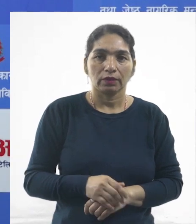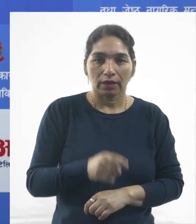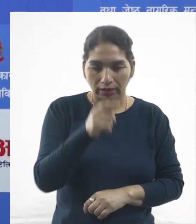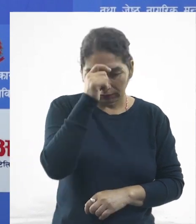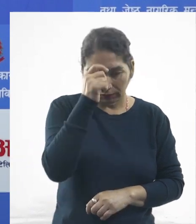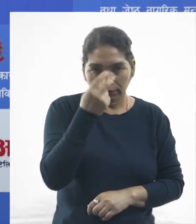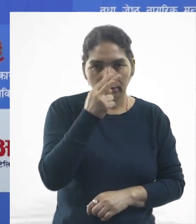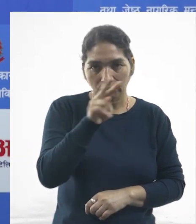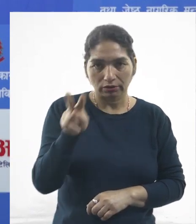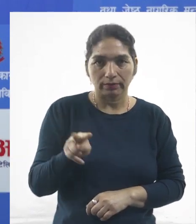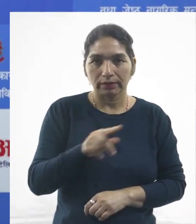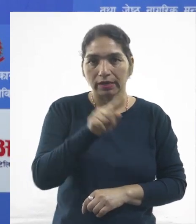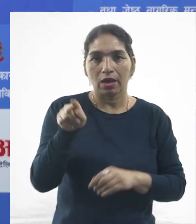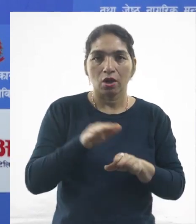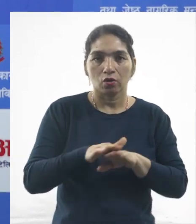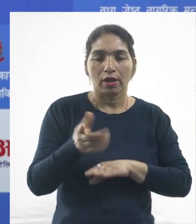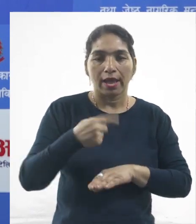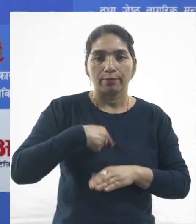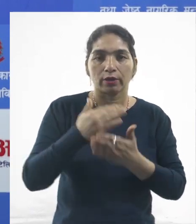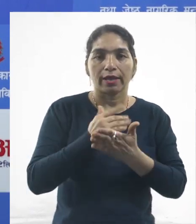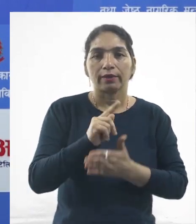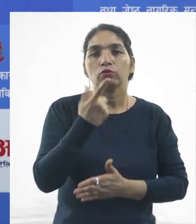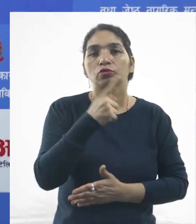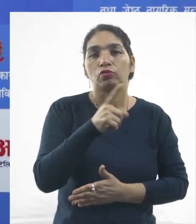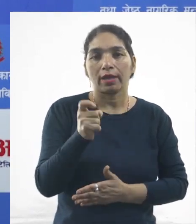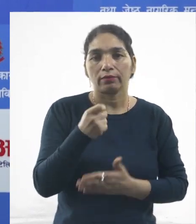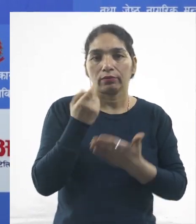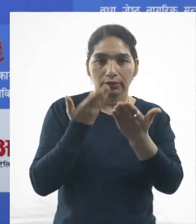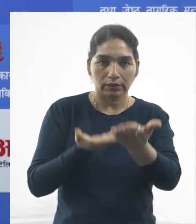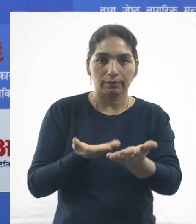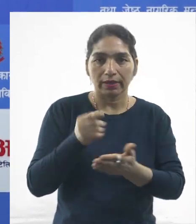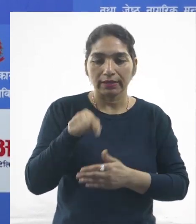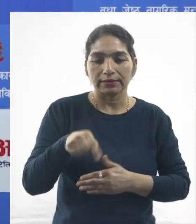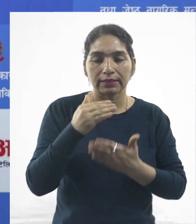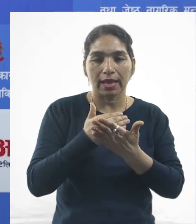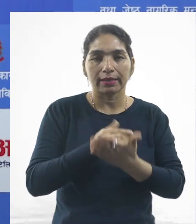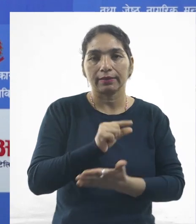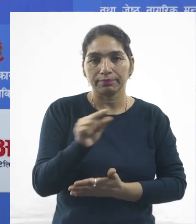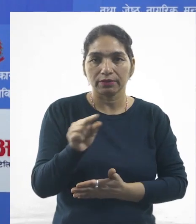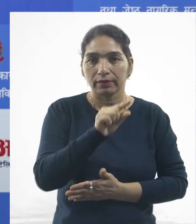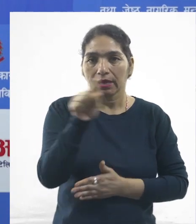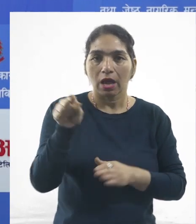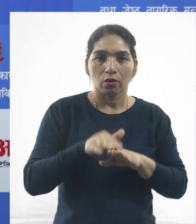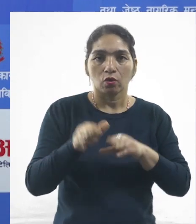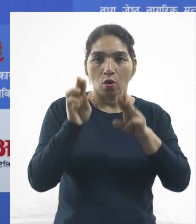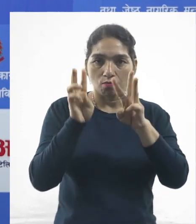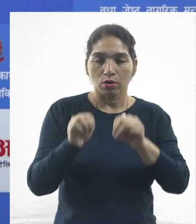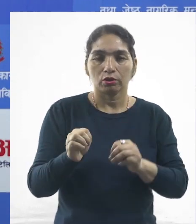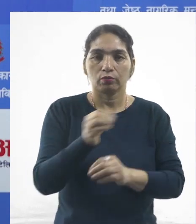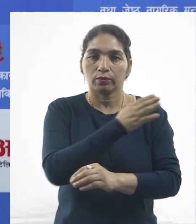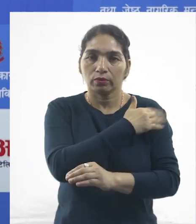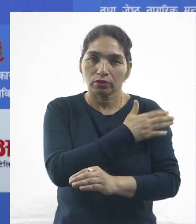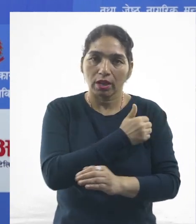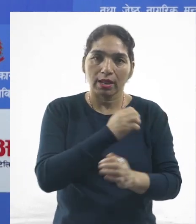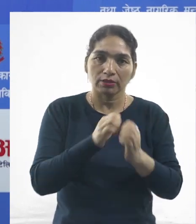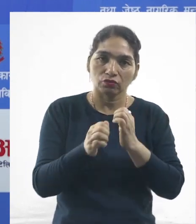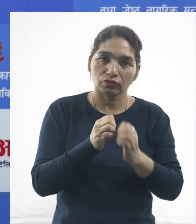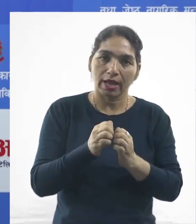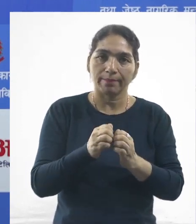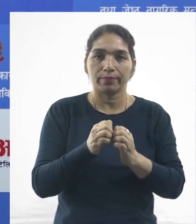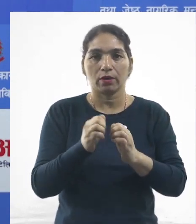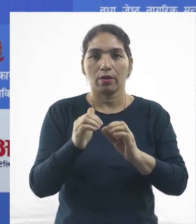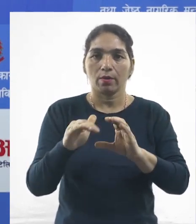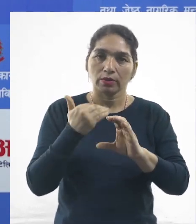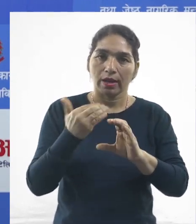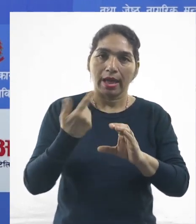आदरणीय दर्शक वृन्द, यहाँहरूलाई हाम्रो कार्यक्रम कस्तो लाग्यो? कृपया यस कार्यक्रमबारे यहाँहरूको अमूल्य सल्लाह सुझाव तथा प्रतिक्रिया